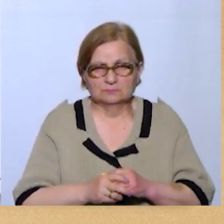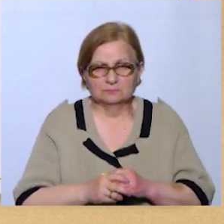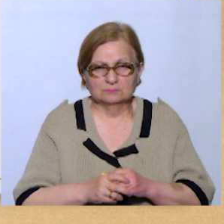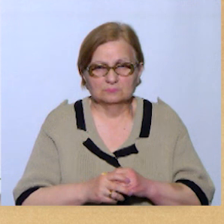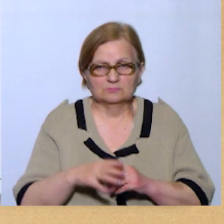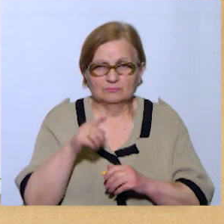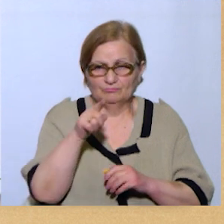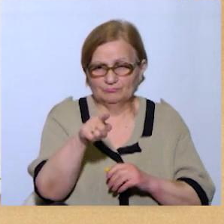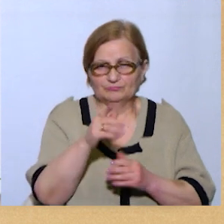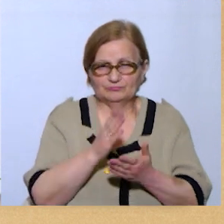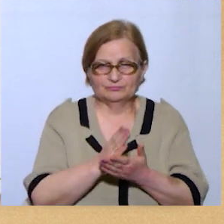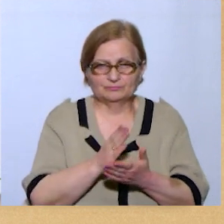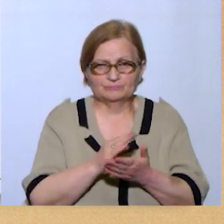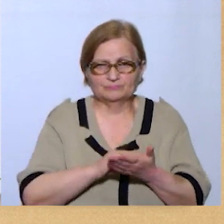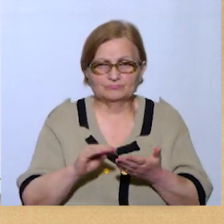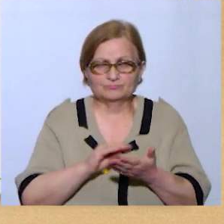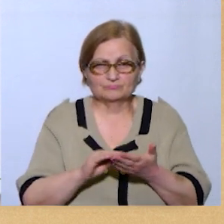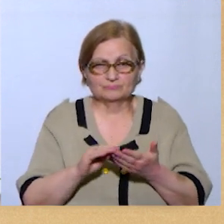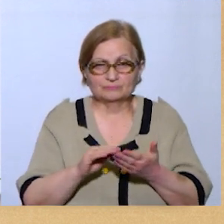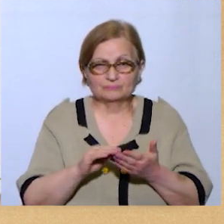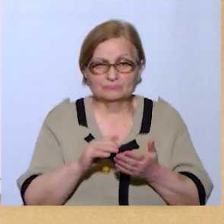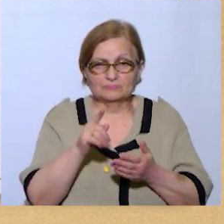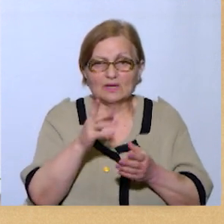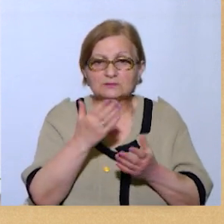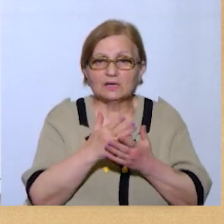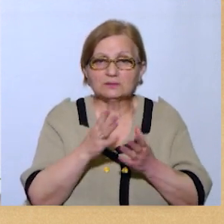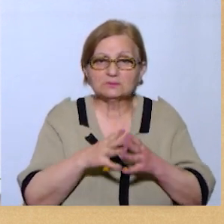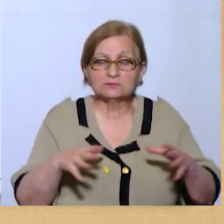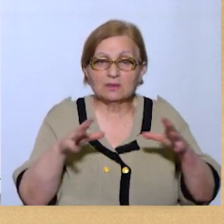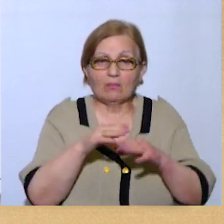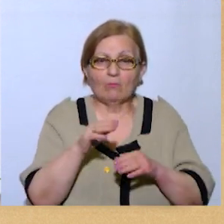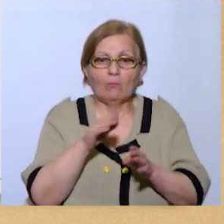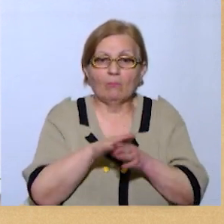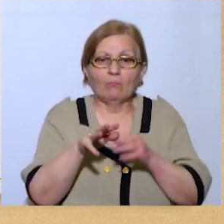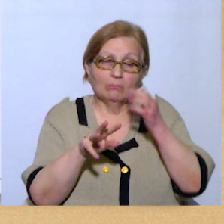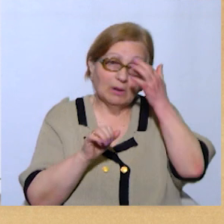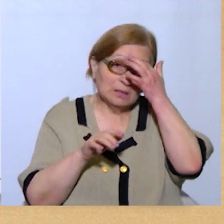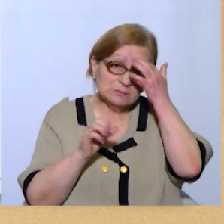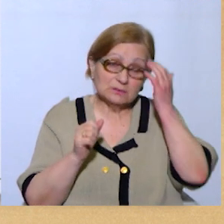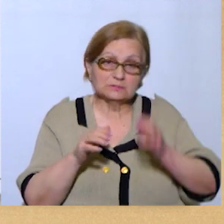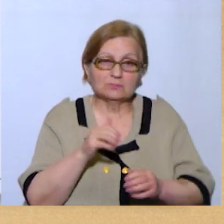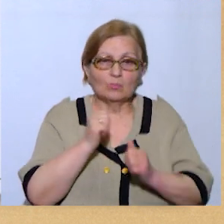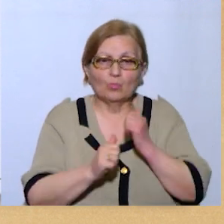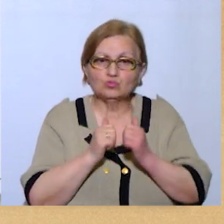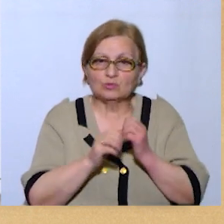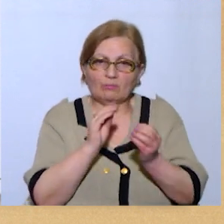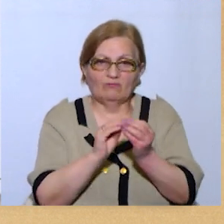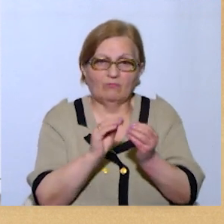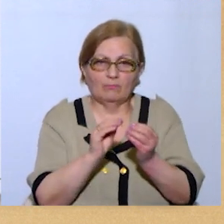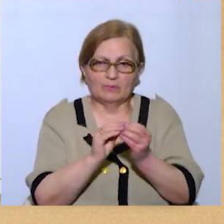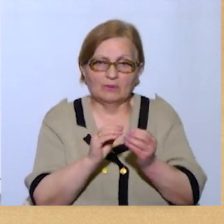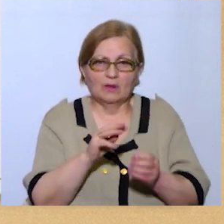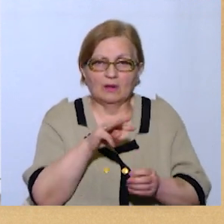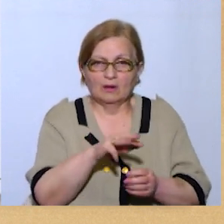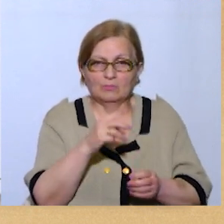აქ წერია მასათა მუდმივობის კანონი ორი ნივთიერებისთვის, ერთი მთლიანი ნივთიერებისთვის, რომ M1 და